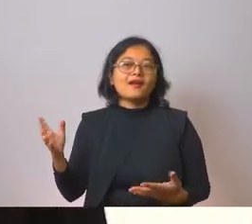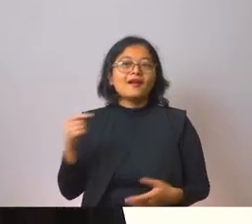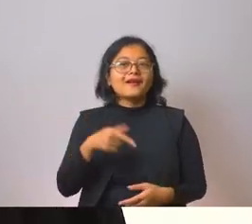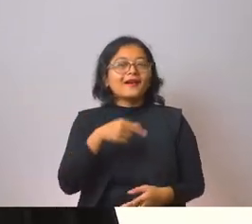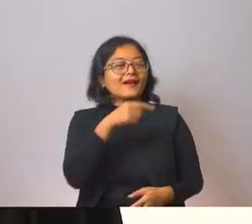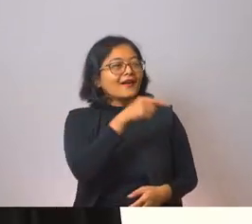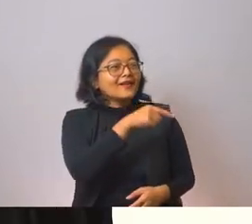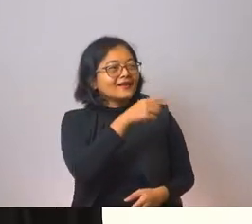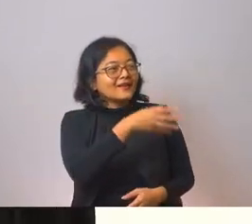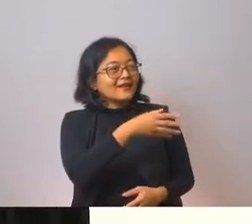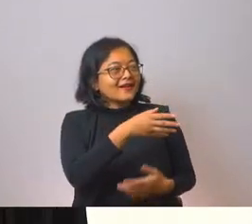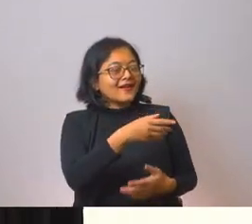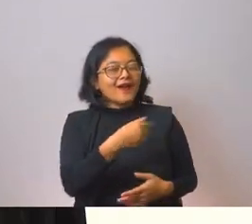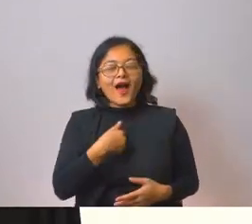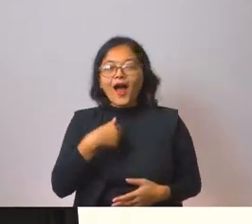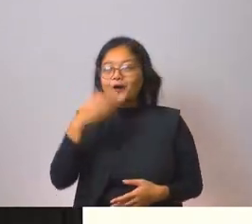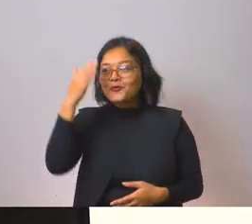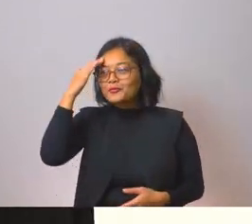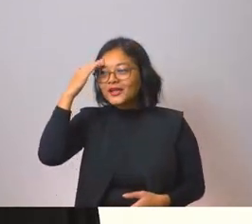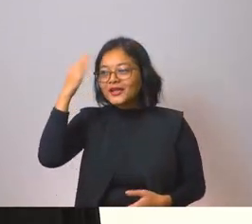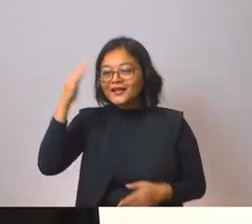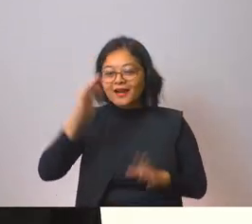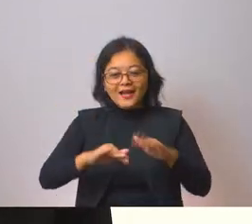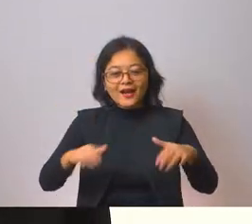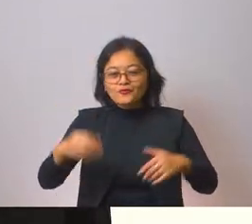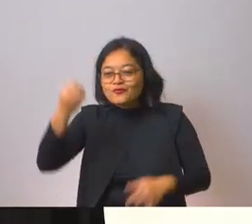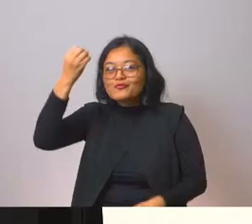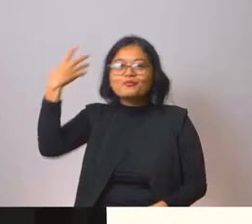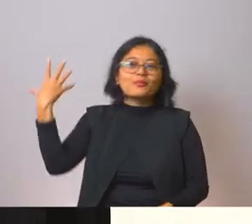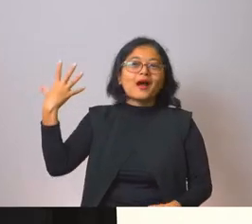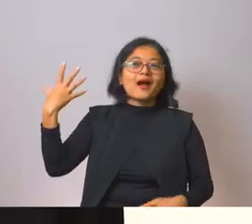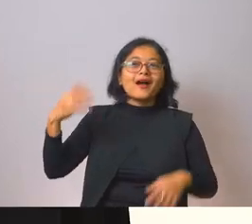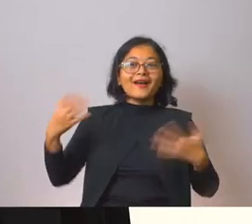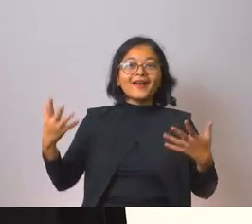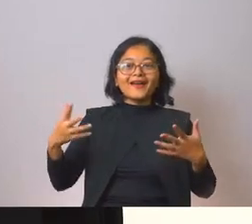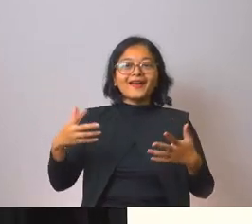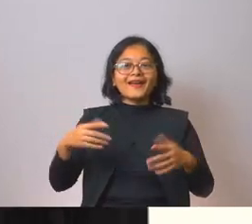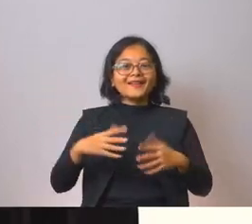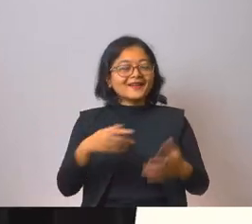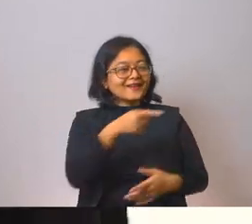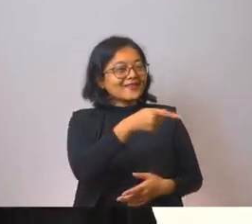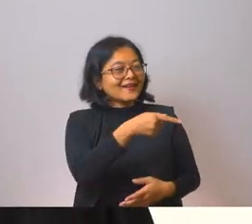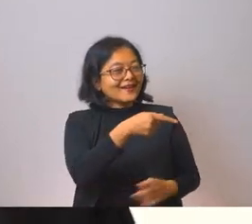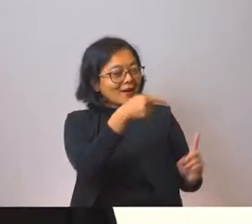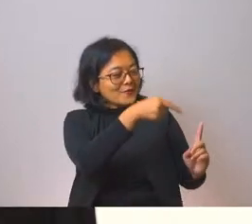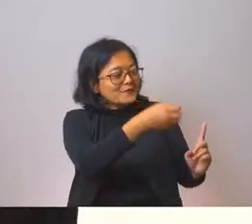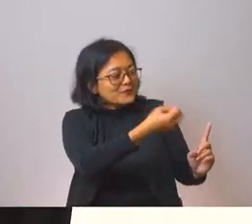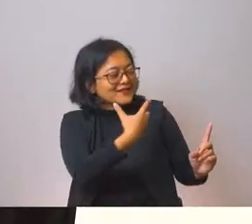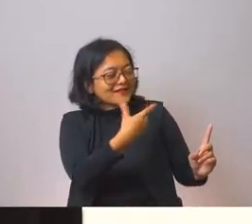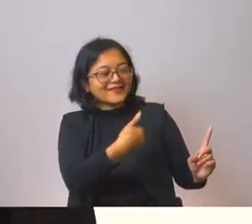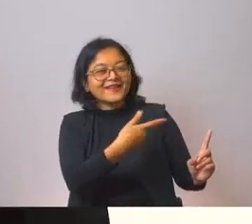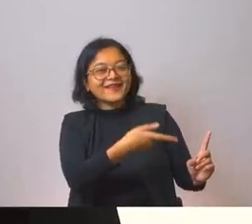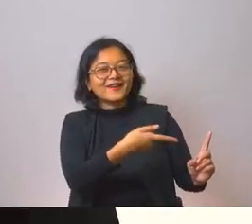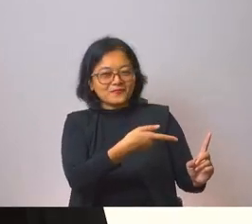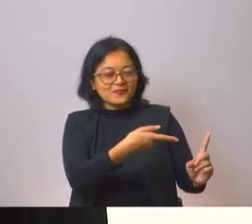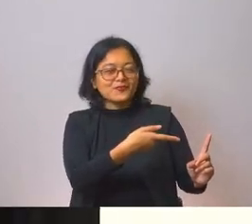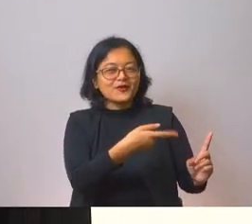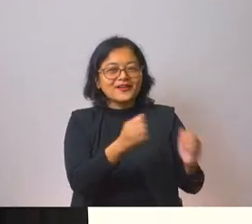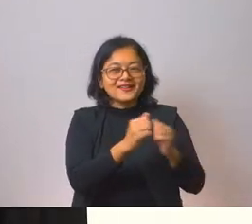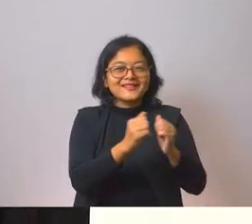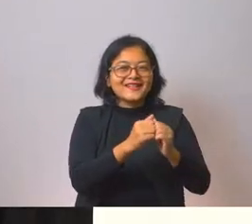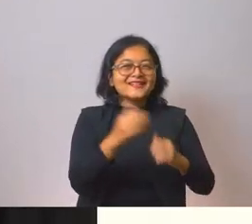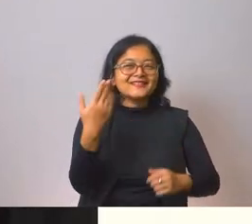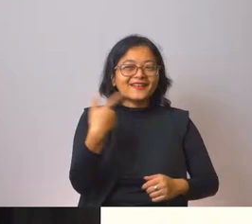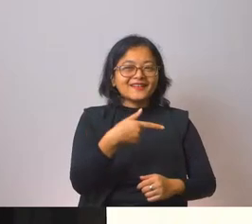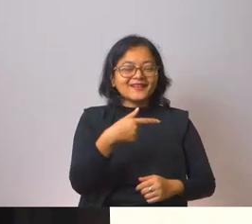sekarang masih ingat ayam goreng yang ganti donat. Oke, ada lagi satu lagi deh Kak. Satu